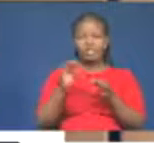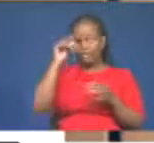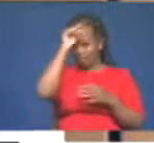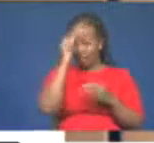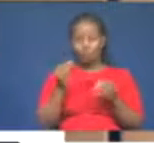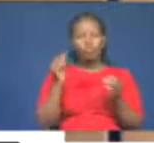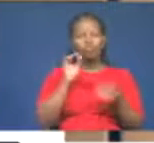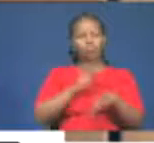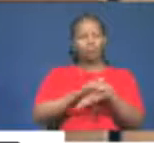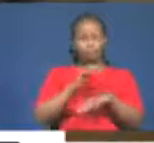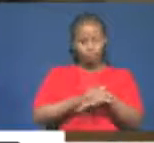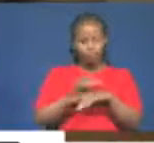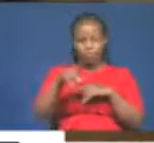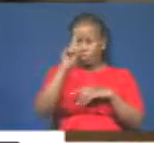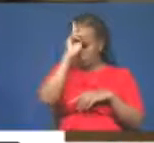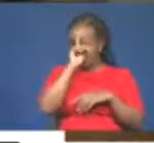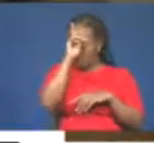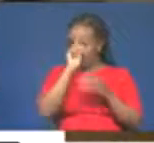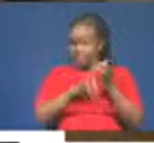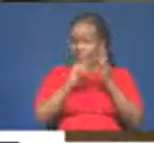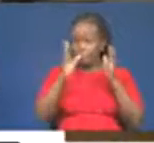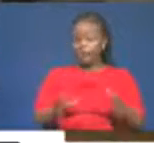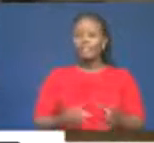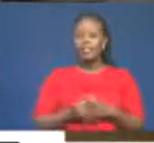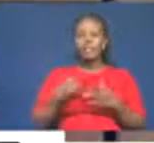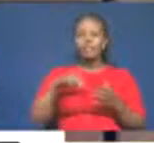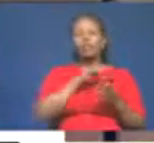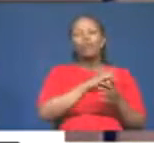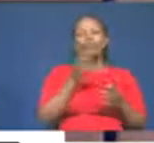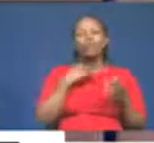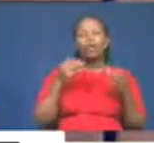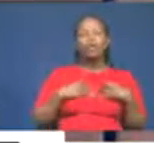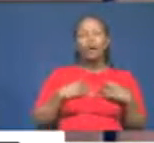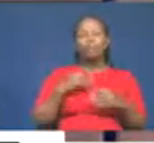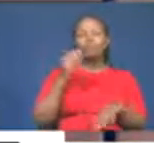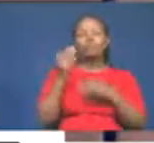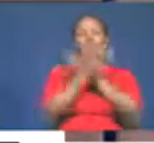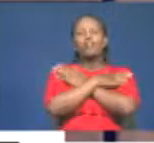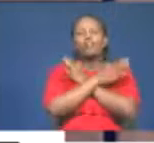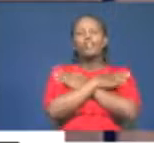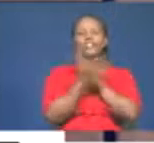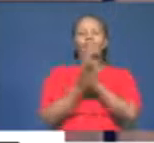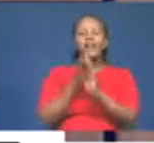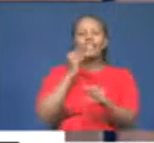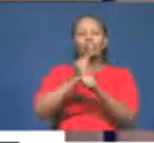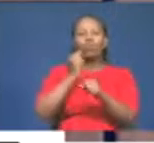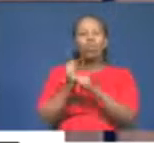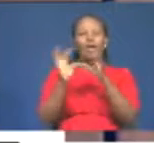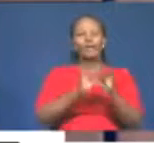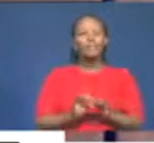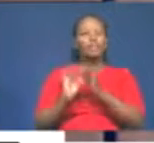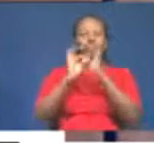very serious partners. We want to create friendship, we want to create synergy for our work to be better, you